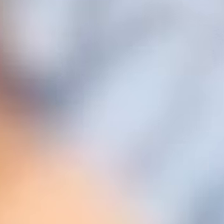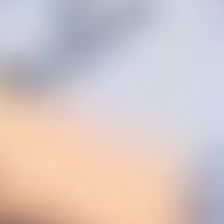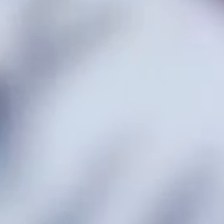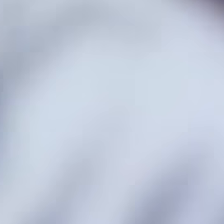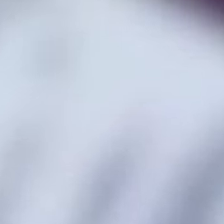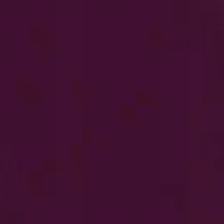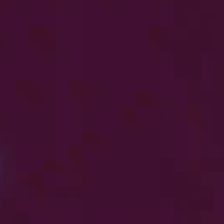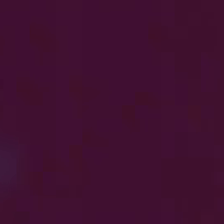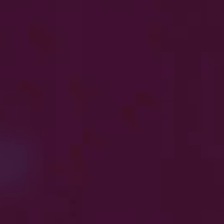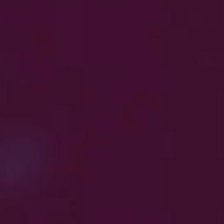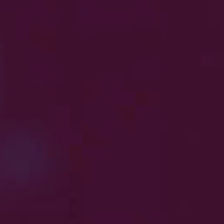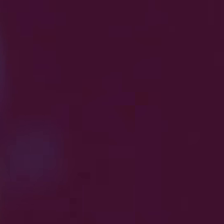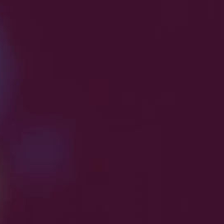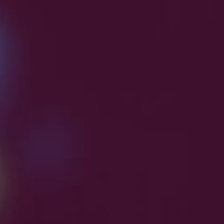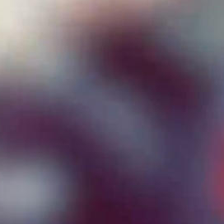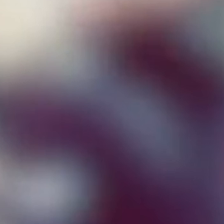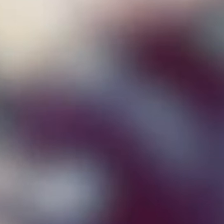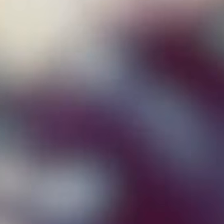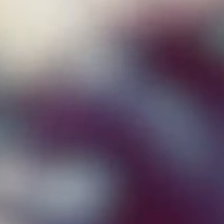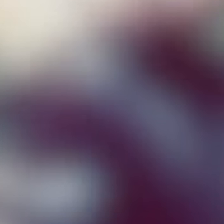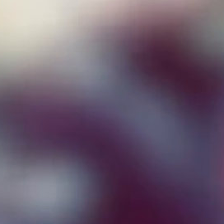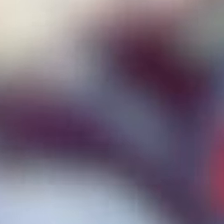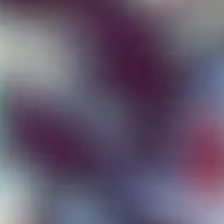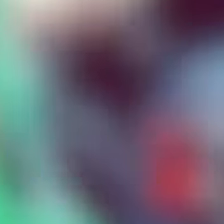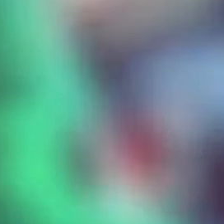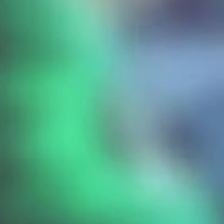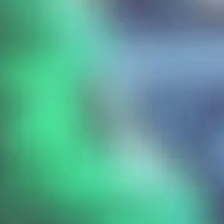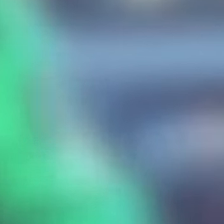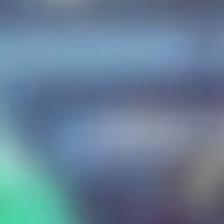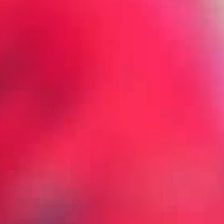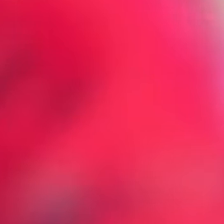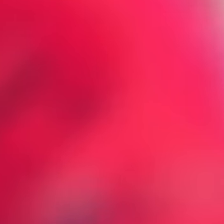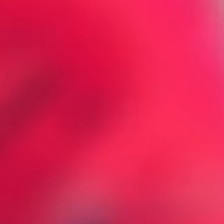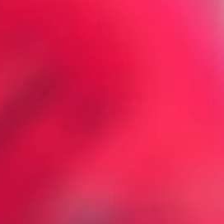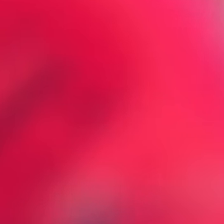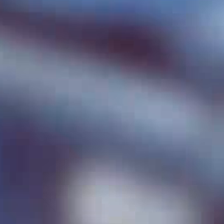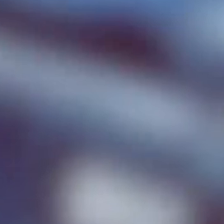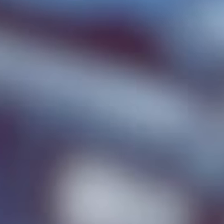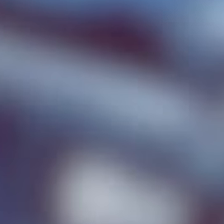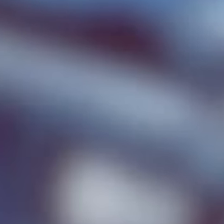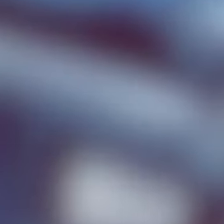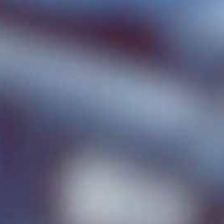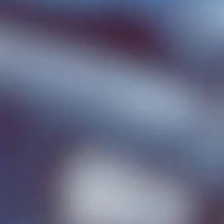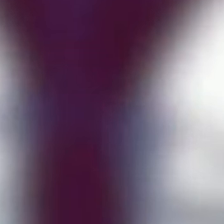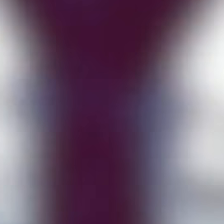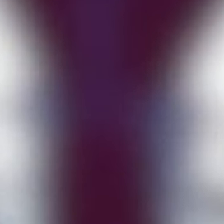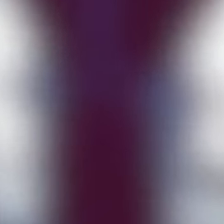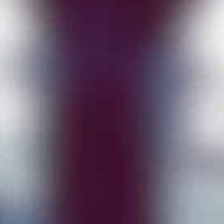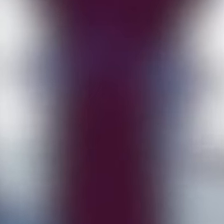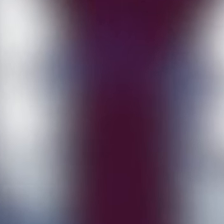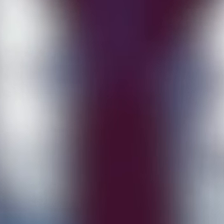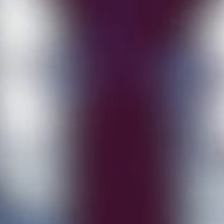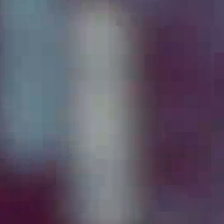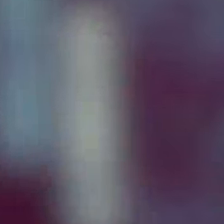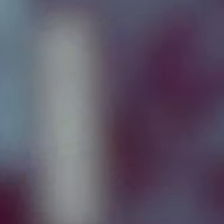bekerja. Anda duduk di rumah, biar kami yang bekerja. Anda duduk di rumah, biar kami yang bekerja. Anda duduk di rumah, biar